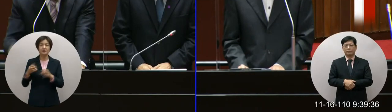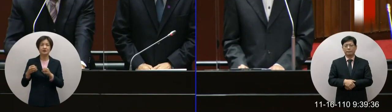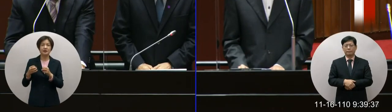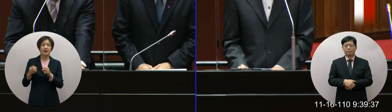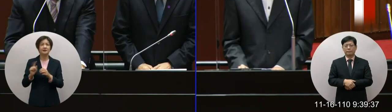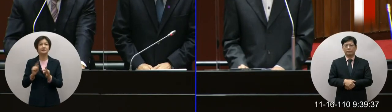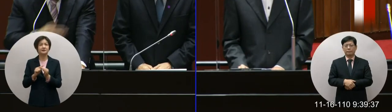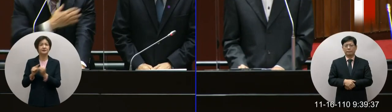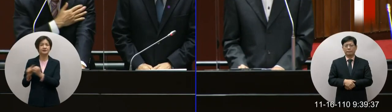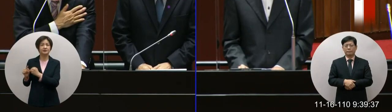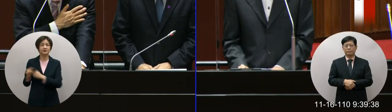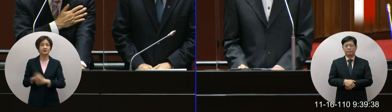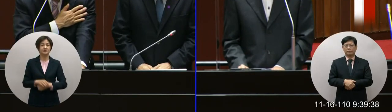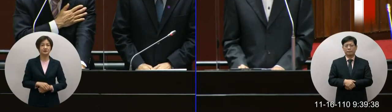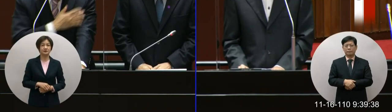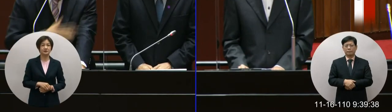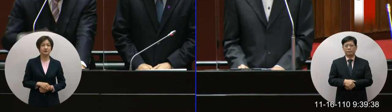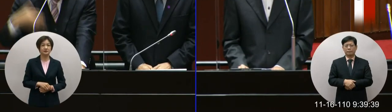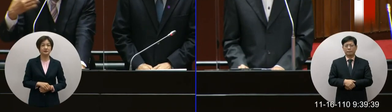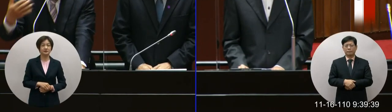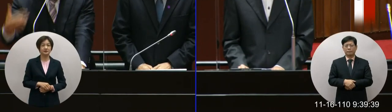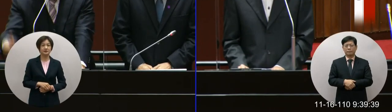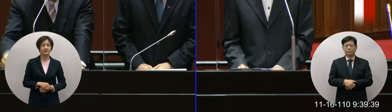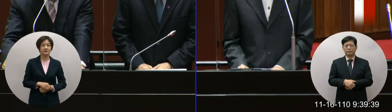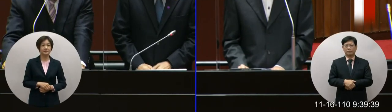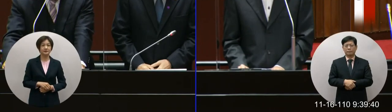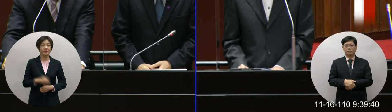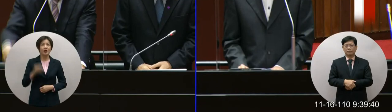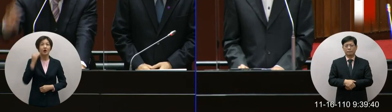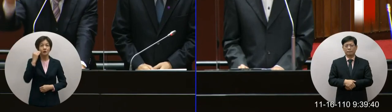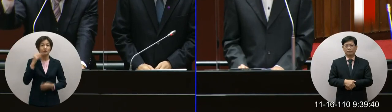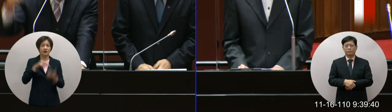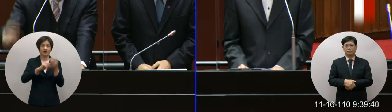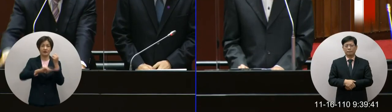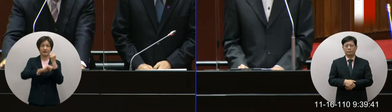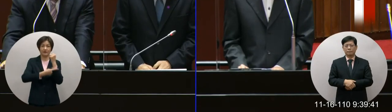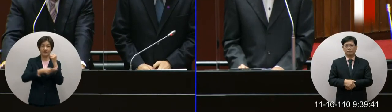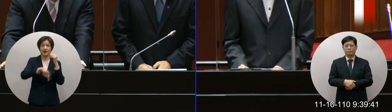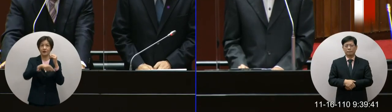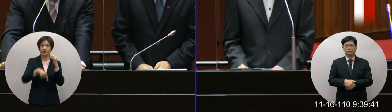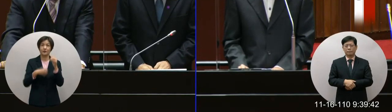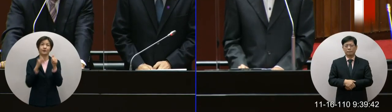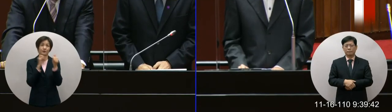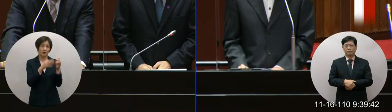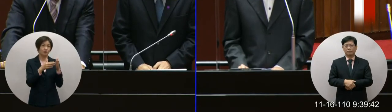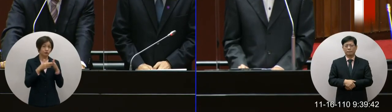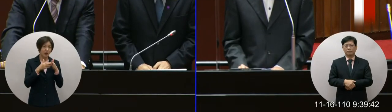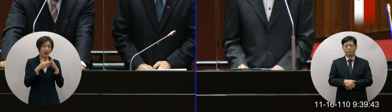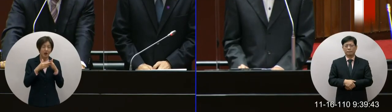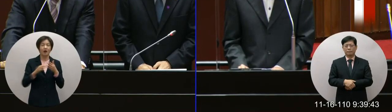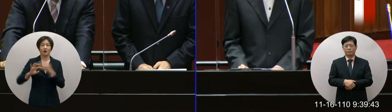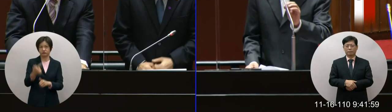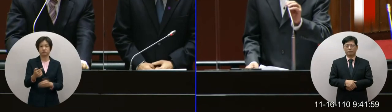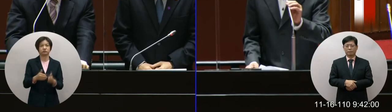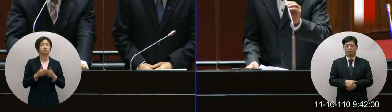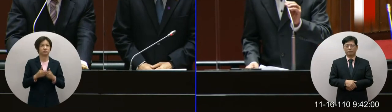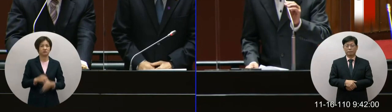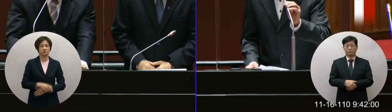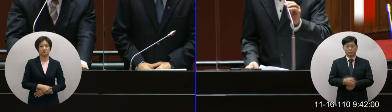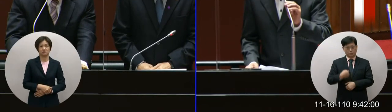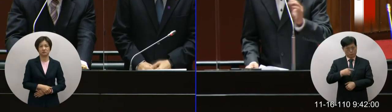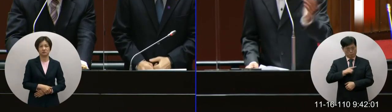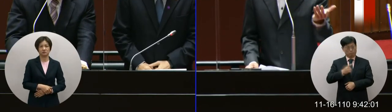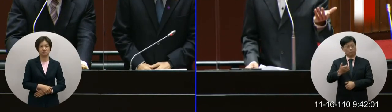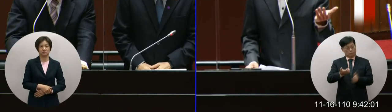关等等，那有可以跟国会报告的，那外交部长都会跟国会报告。 我们之